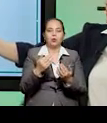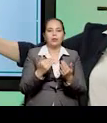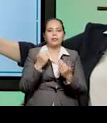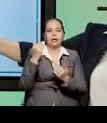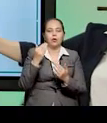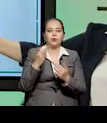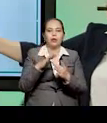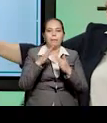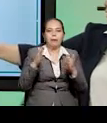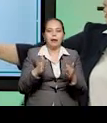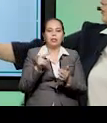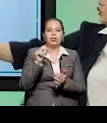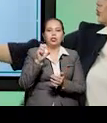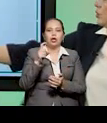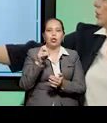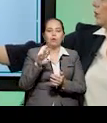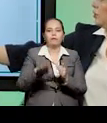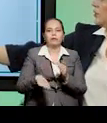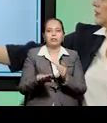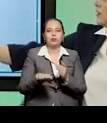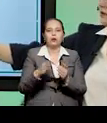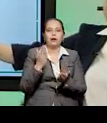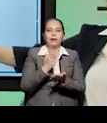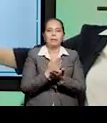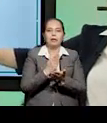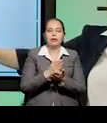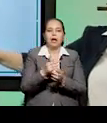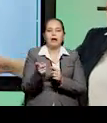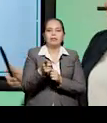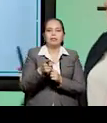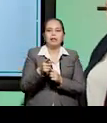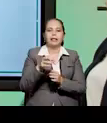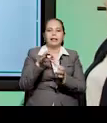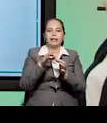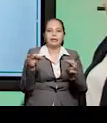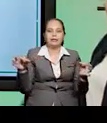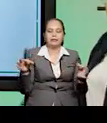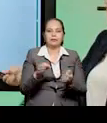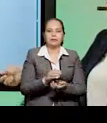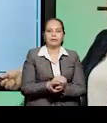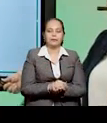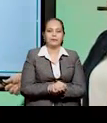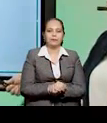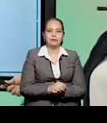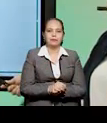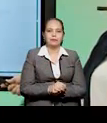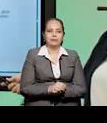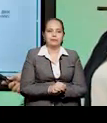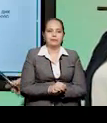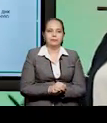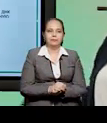снаружи покрыт чехлом. Внизу имеются хвостовые нити.